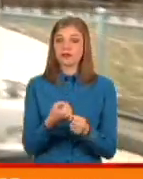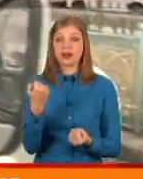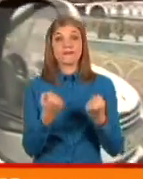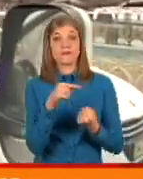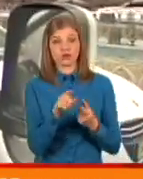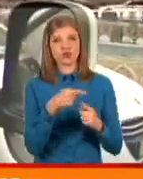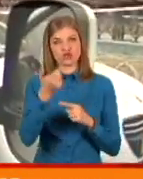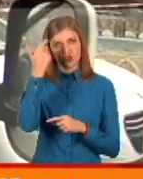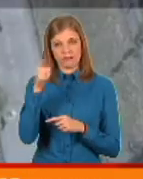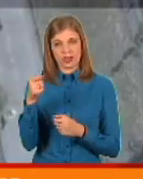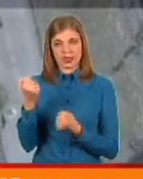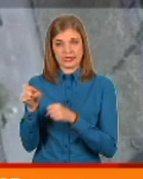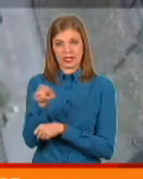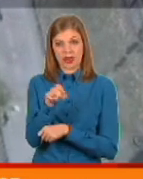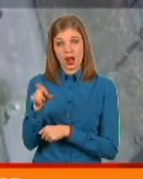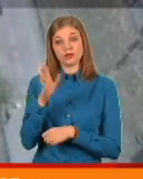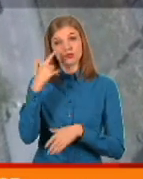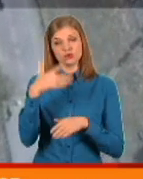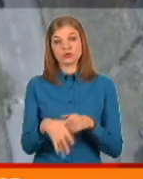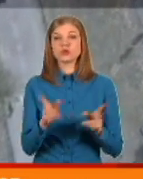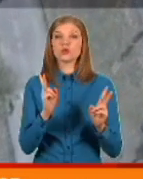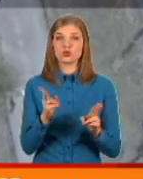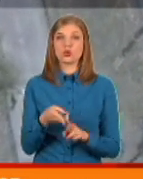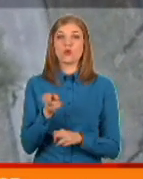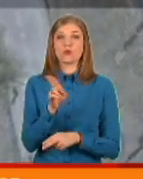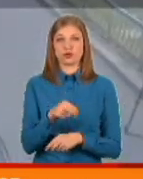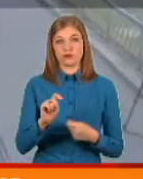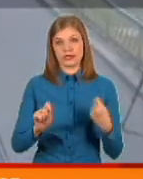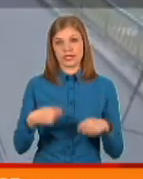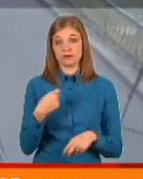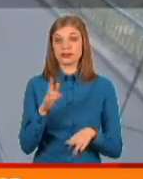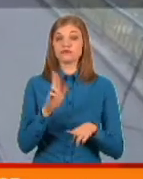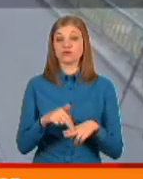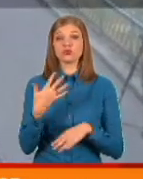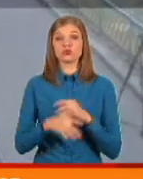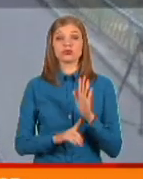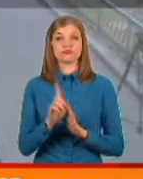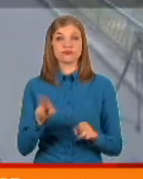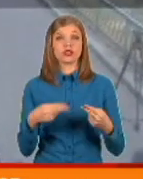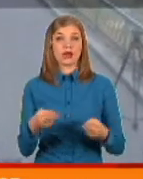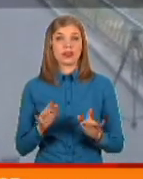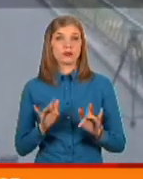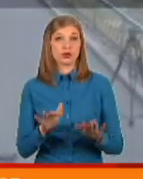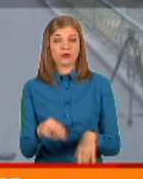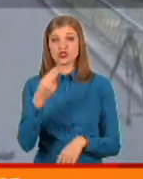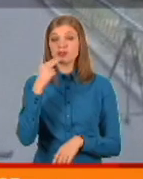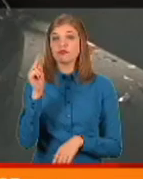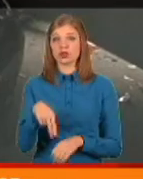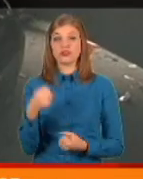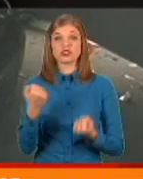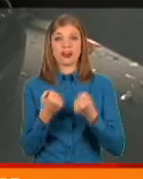чи власник крана. Адже тоді буде зрозуміло, хто компенсуватиме збитки. Поліція вже порушила карне провадження.